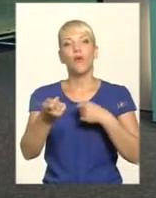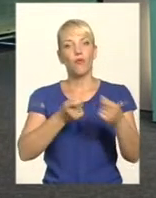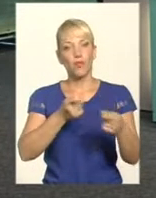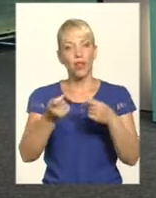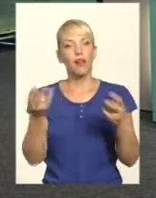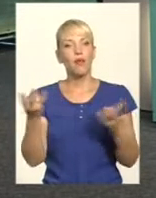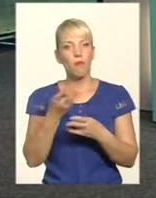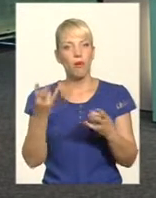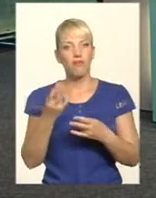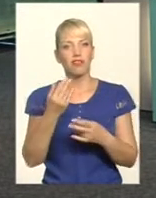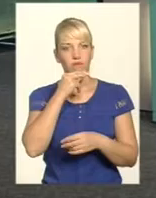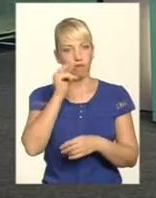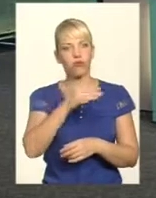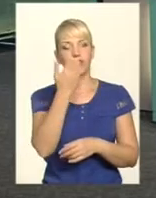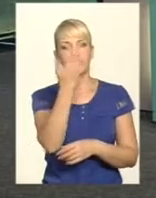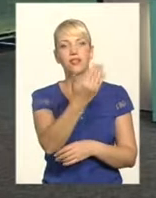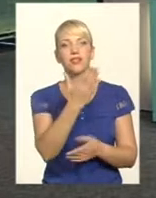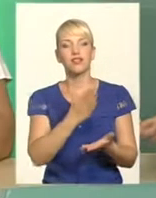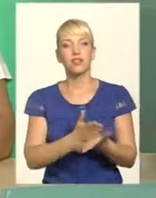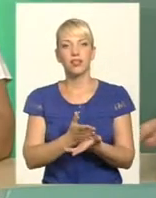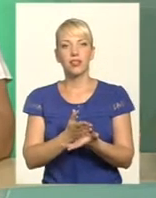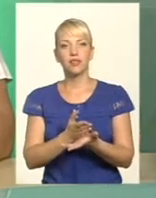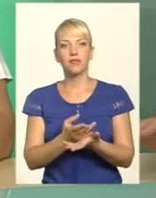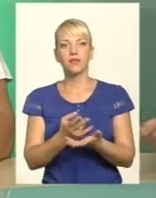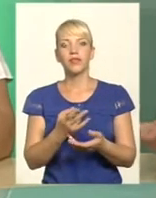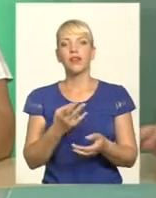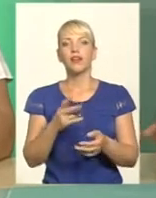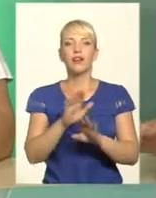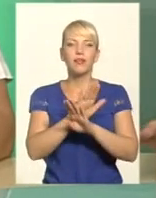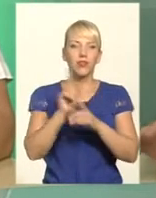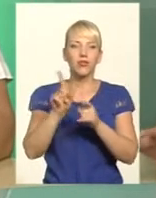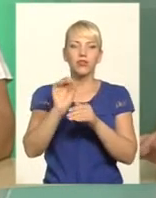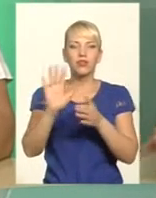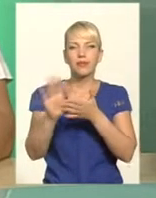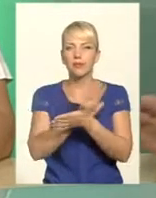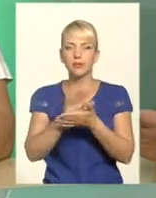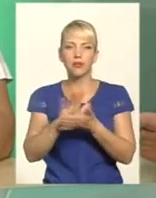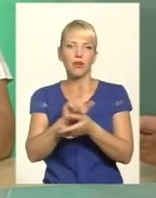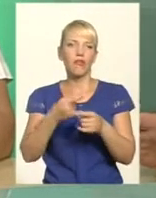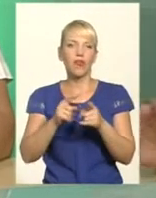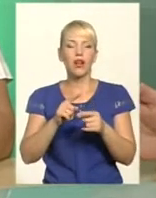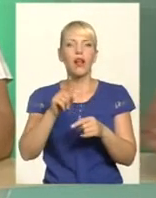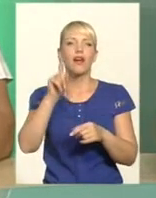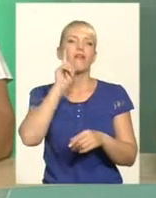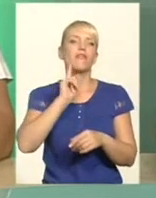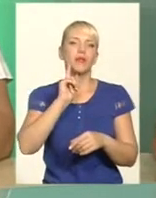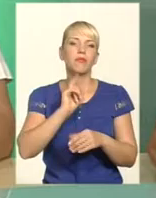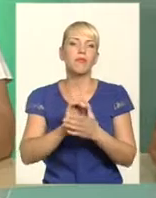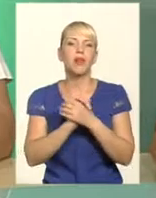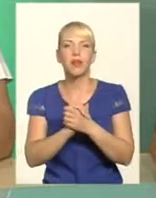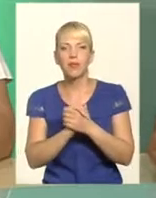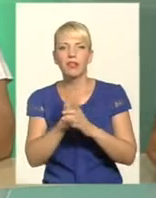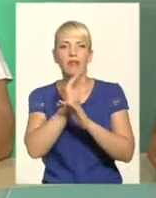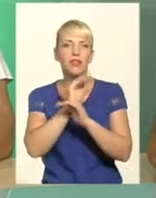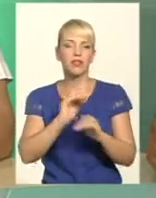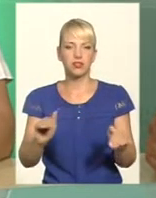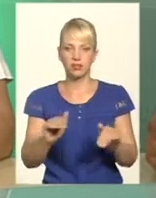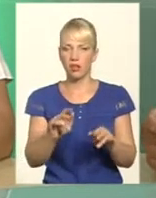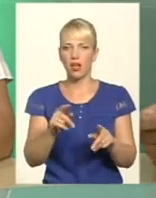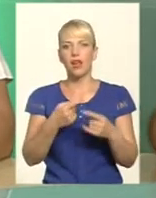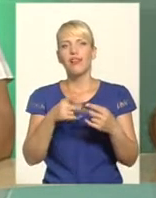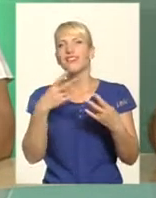в цьому їхня є провина. Це якось зглажується. В нас же перемир'я, в нас же тишина, нам же це не потрібно. Дуже багато військової